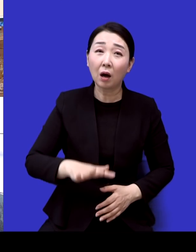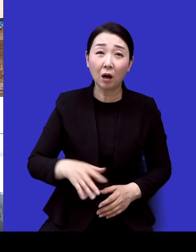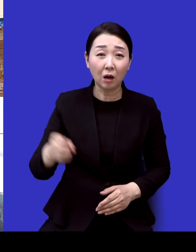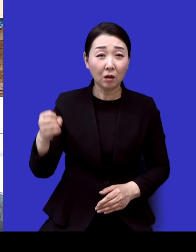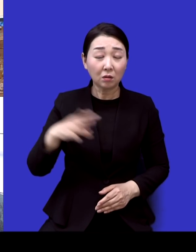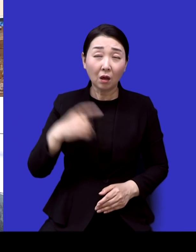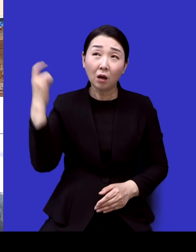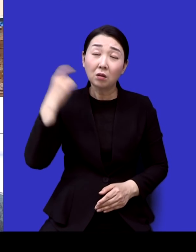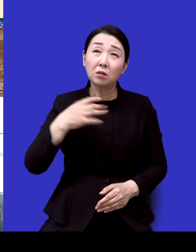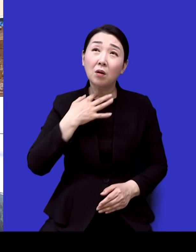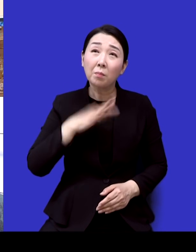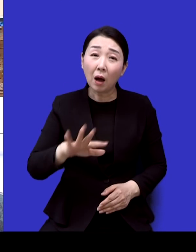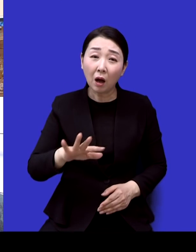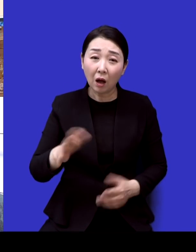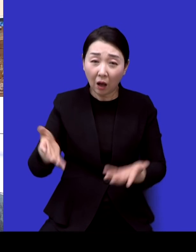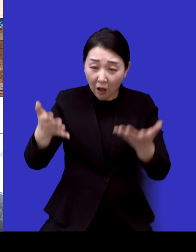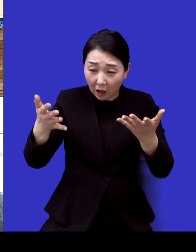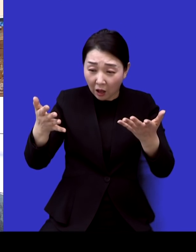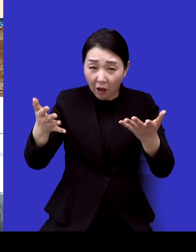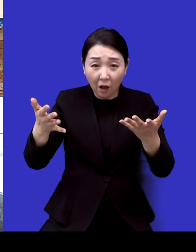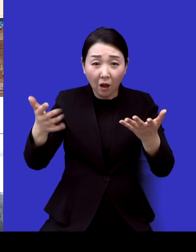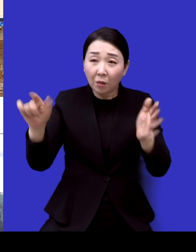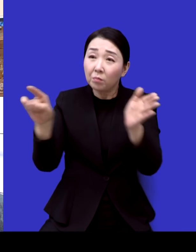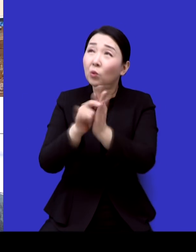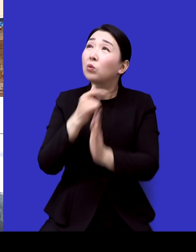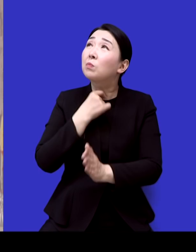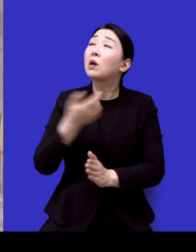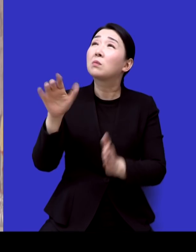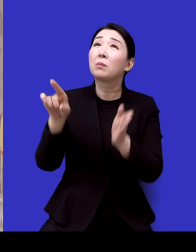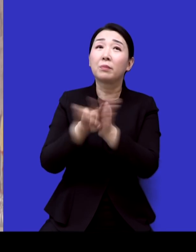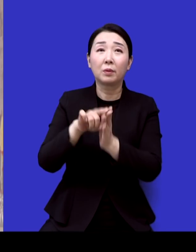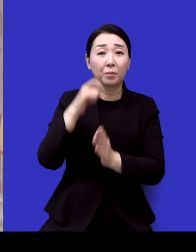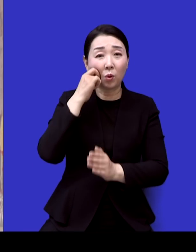내가 들어본 적도 없는 당신이 믿고 싶은데 안 믿깁니다.